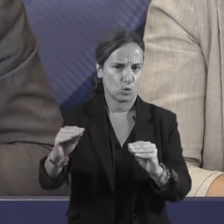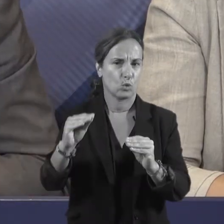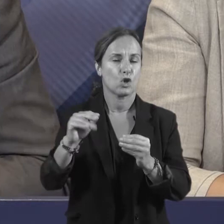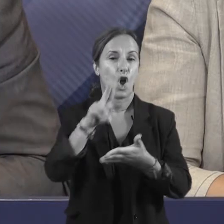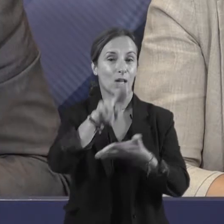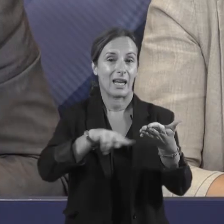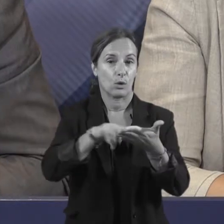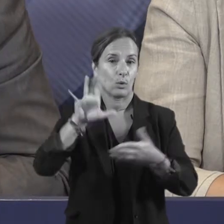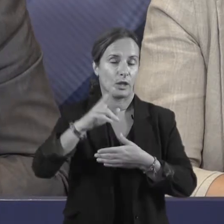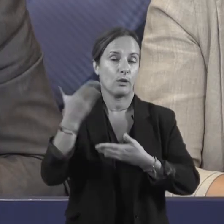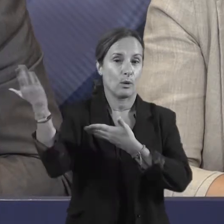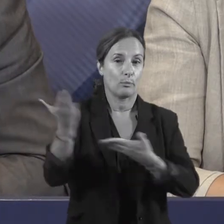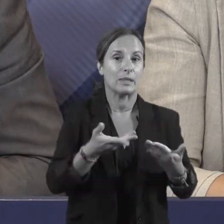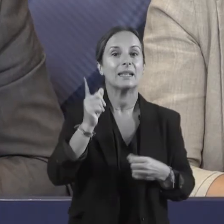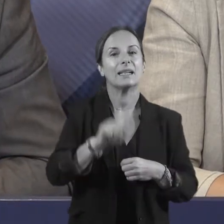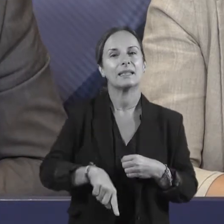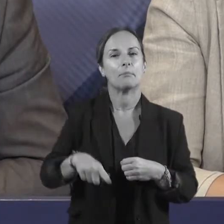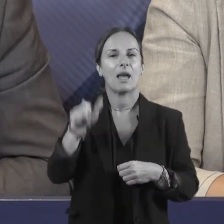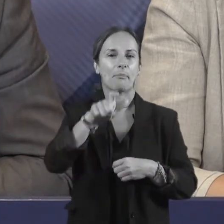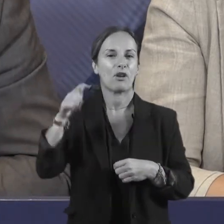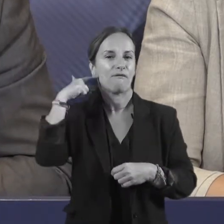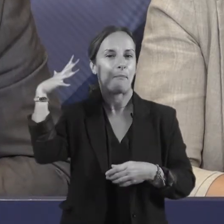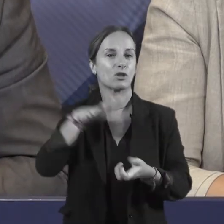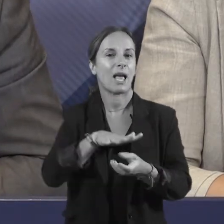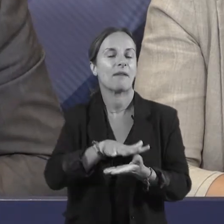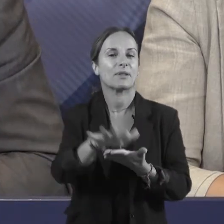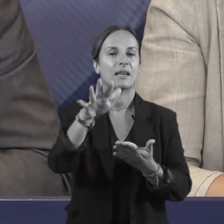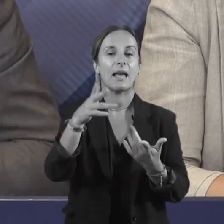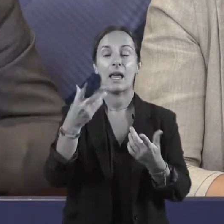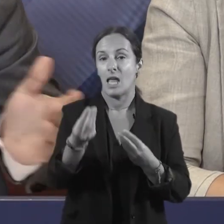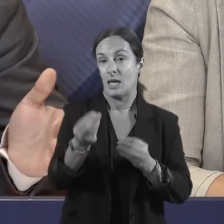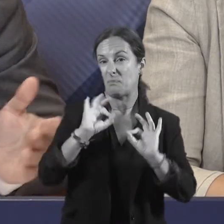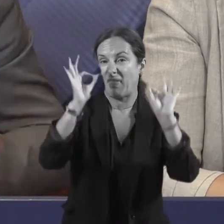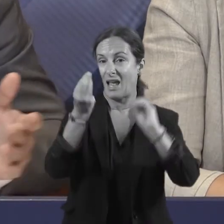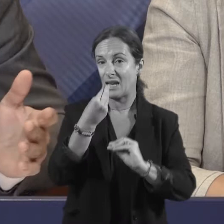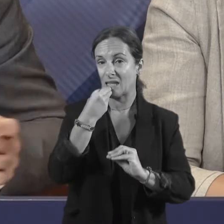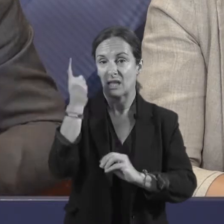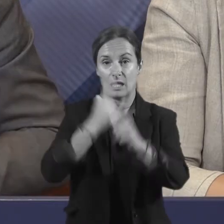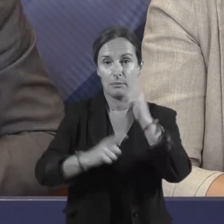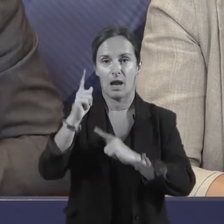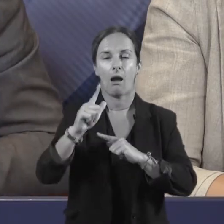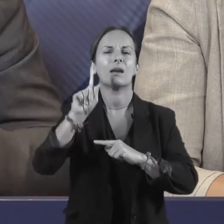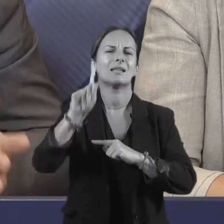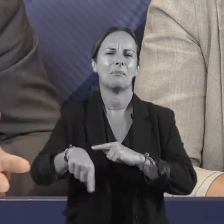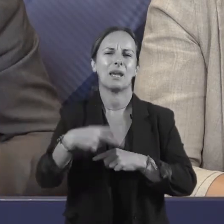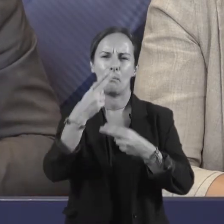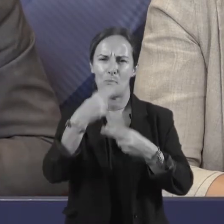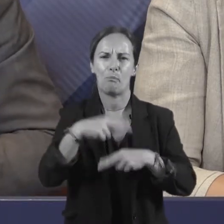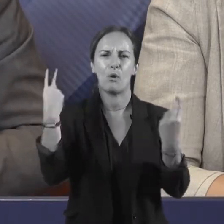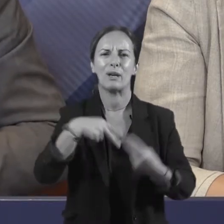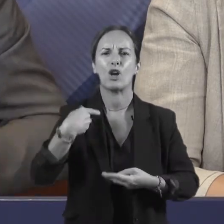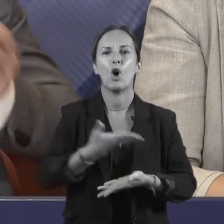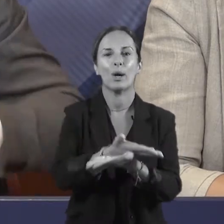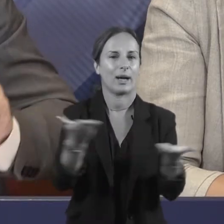influencers, especialment en els àmbits de viatges i gastronòmic, i per suposat en el públic en general, perquè volem que